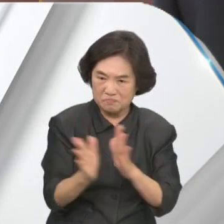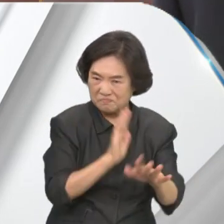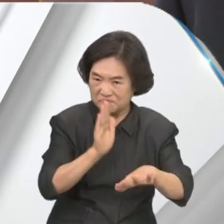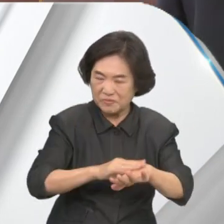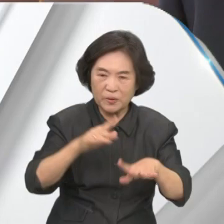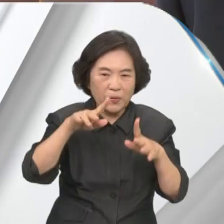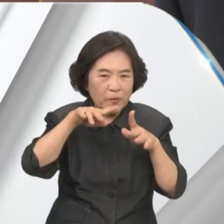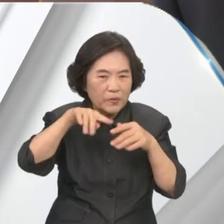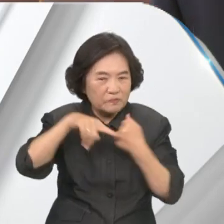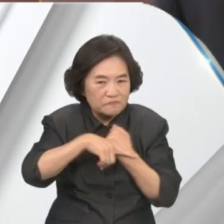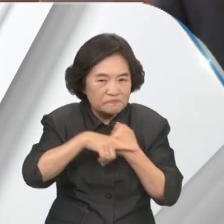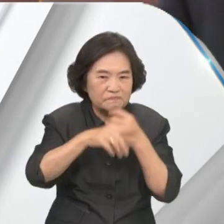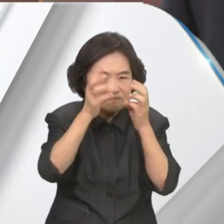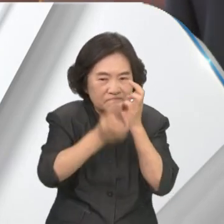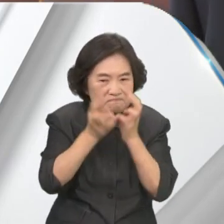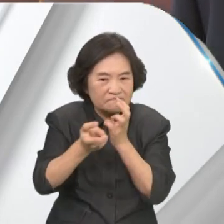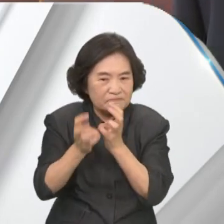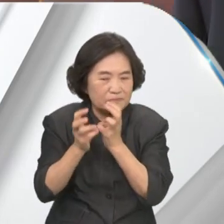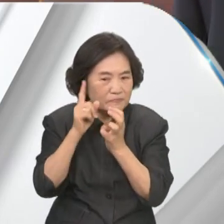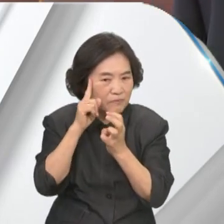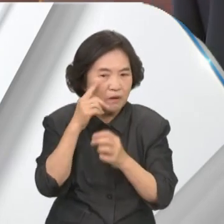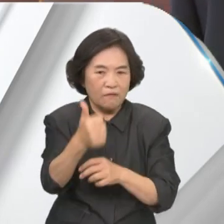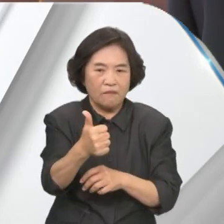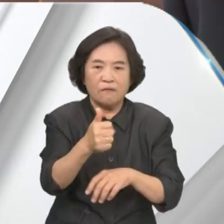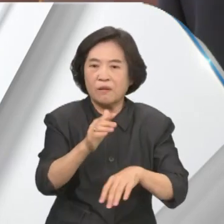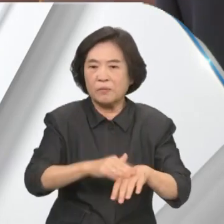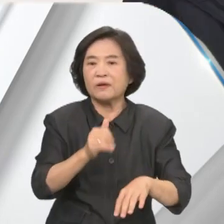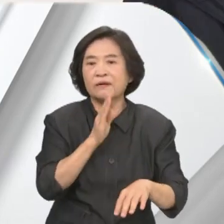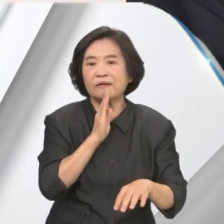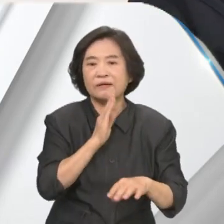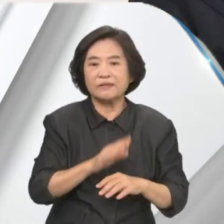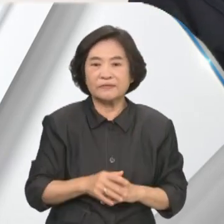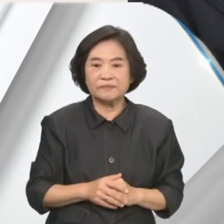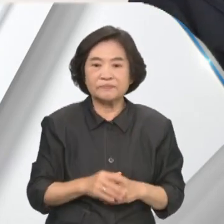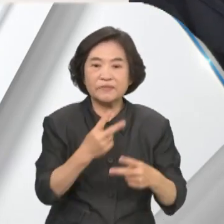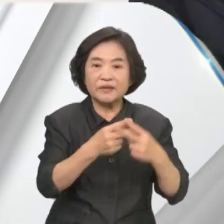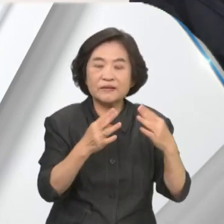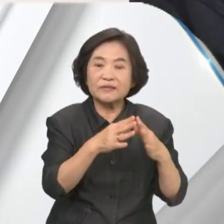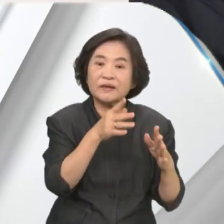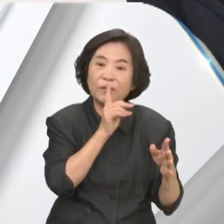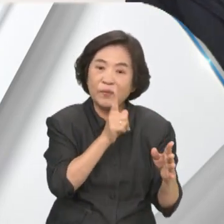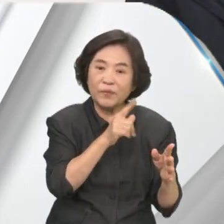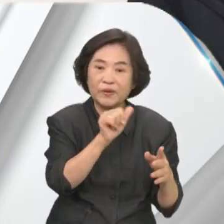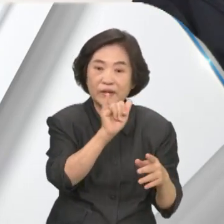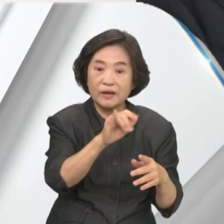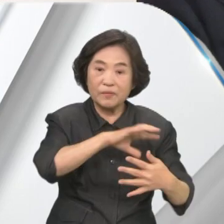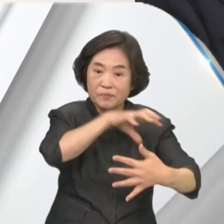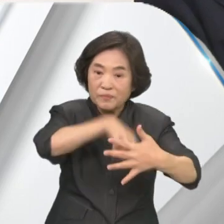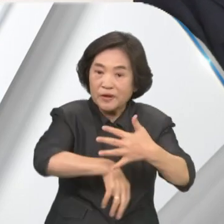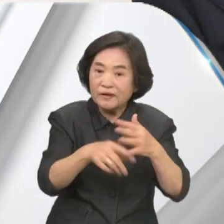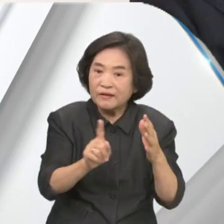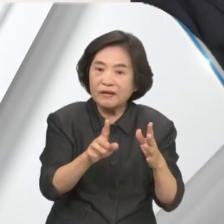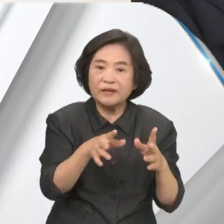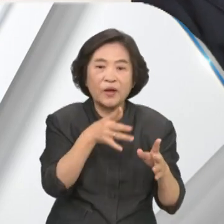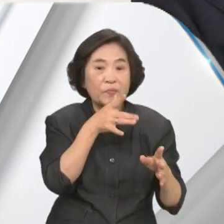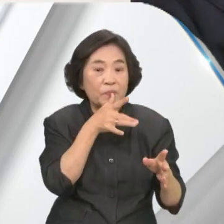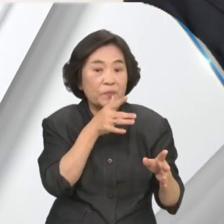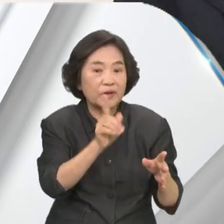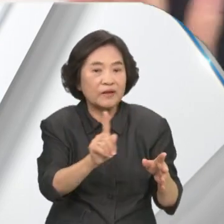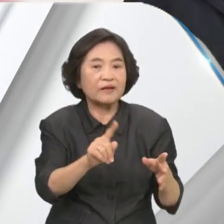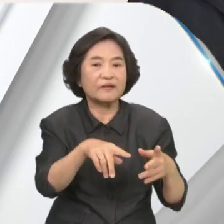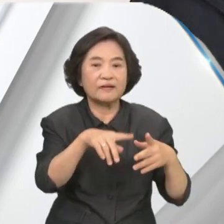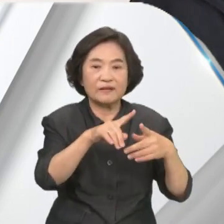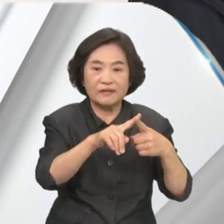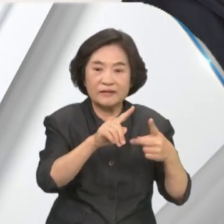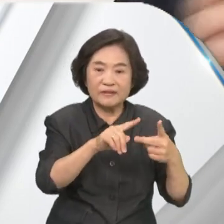个收集资料、分析资料。 课语 AI 包含哪个部分？应该说语音 AI 包含哪个部